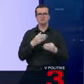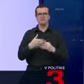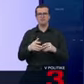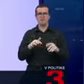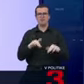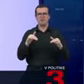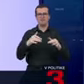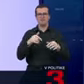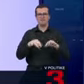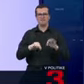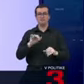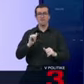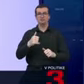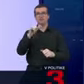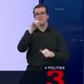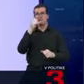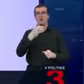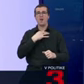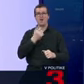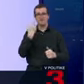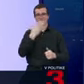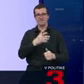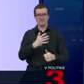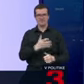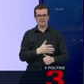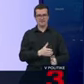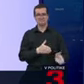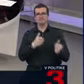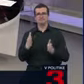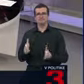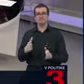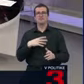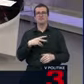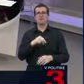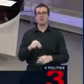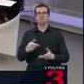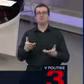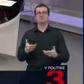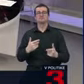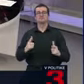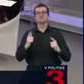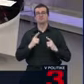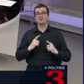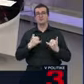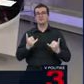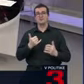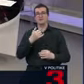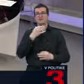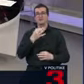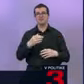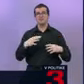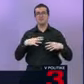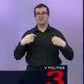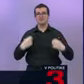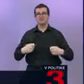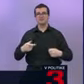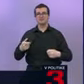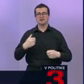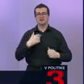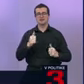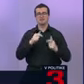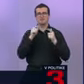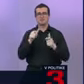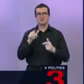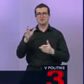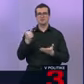parlamentných volbách. Čiže ešte nepoznáte veno v hlase? Nie. Pani poslankyňa Kolíková? Tak čakáme samozrejme na vyjadrenie pani prezidentky, ale jednoznačne